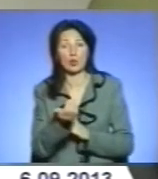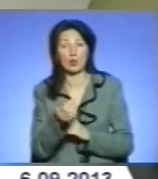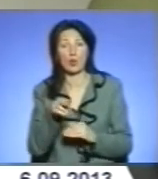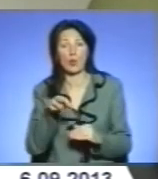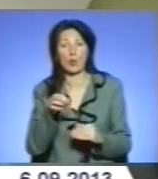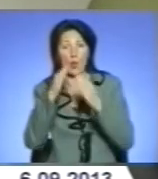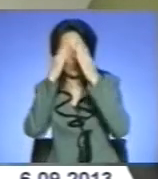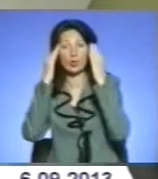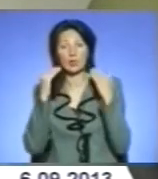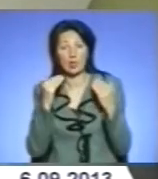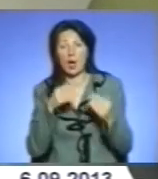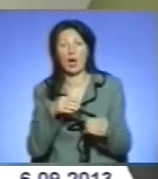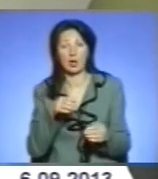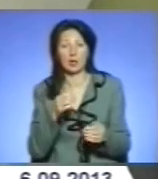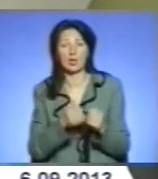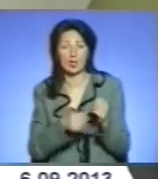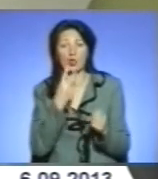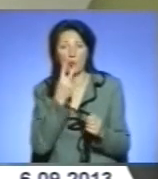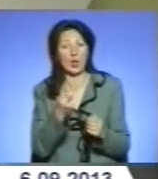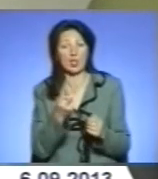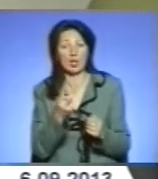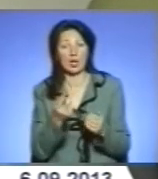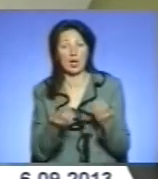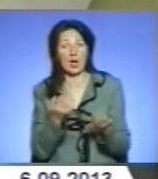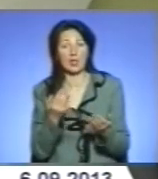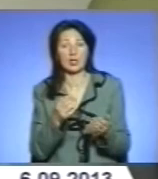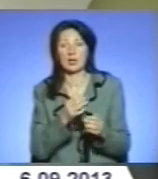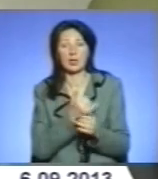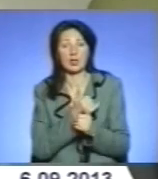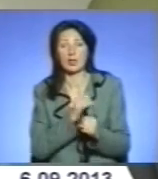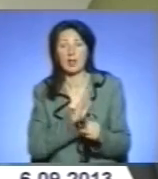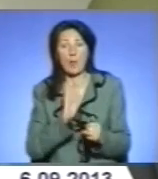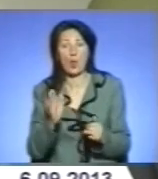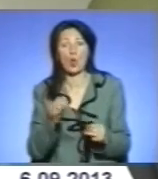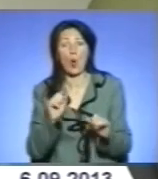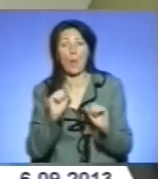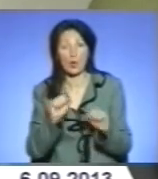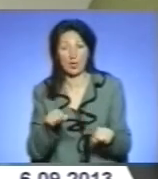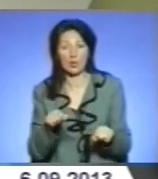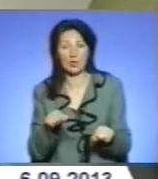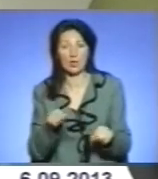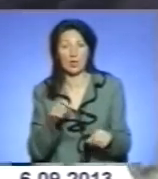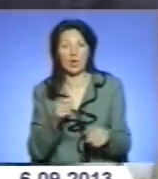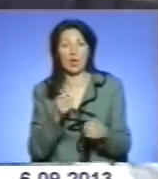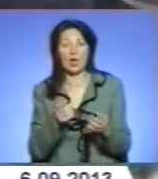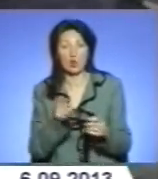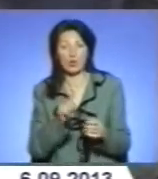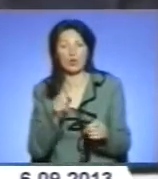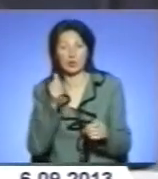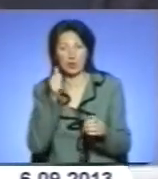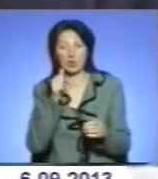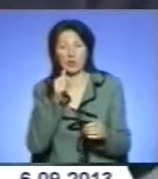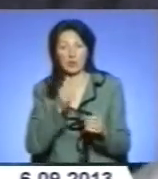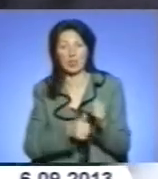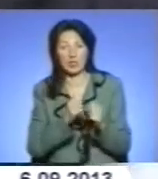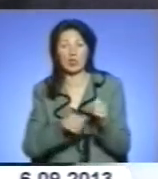монастирях його неодноразово бачили, однак не представлялося можливим, оскільки він постійно скривався, не представлялося можливим його затримати. Під час допитів та